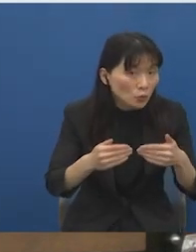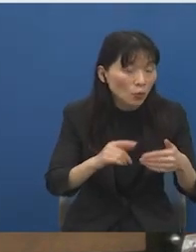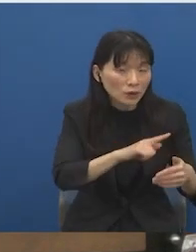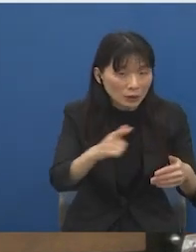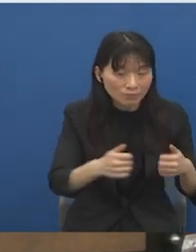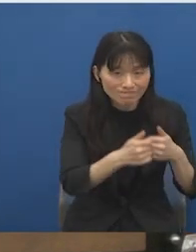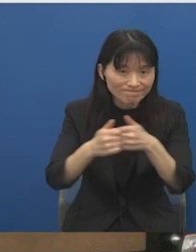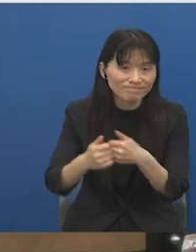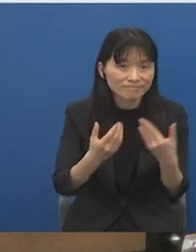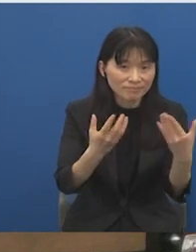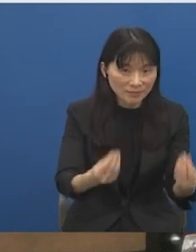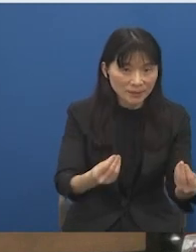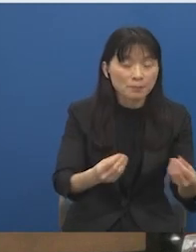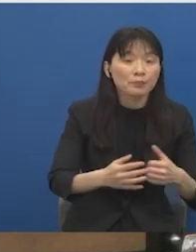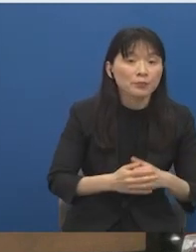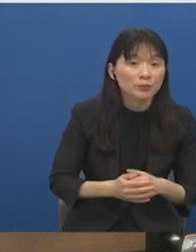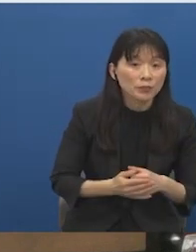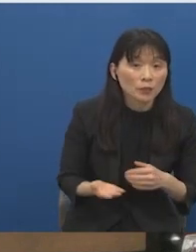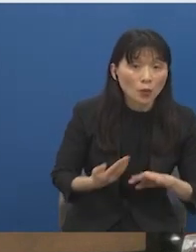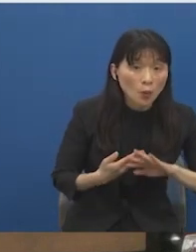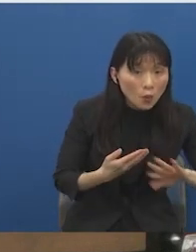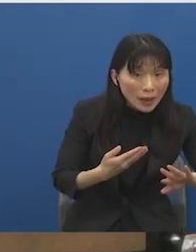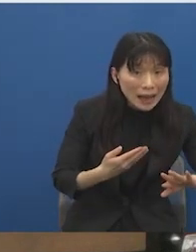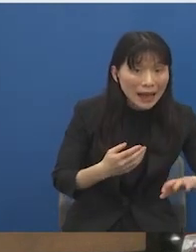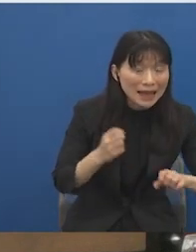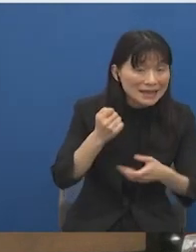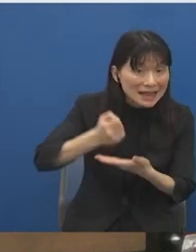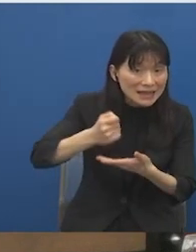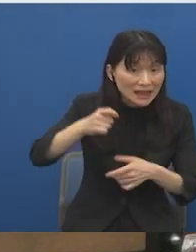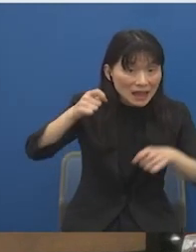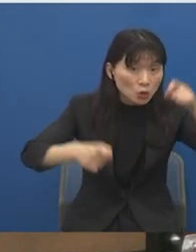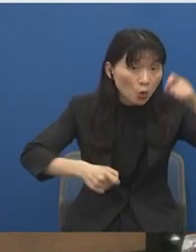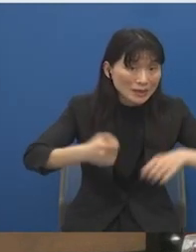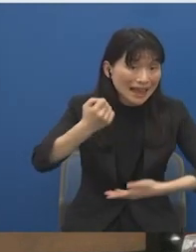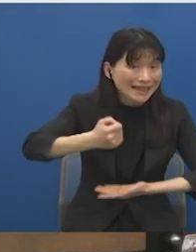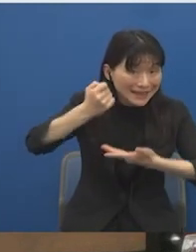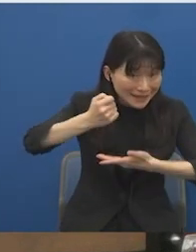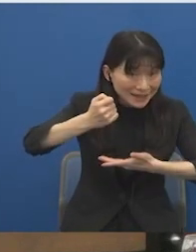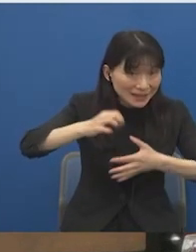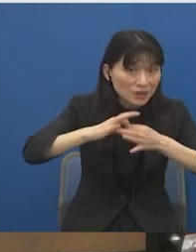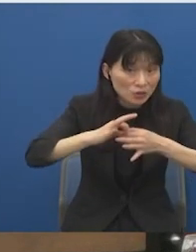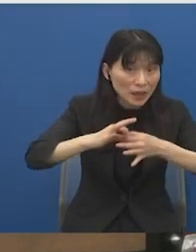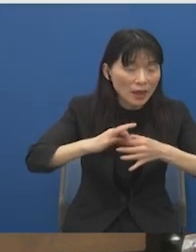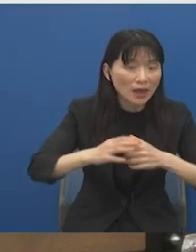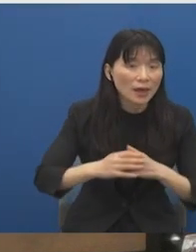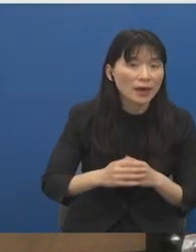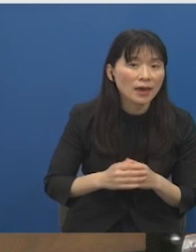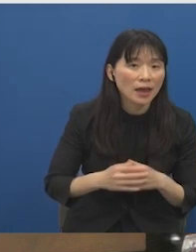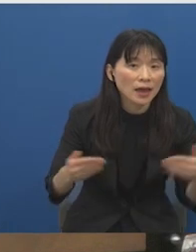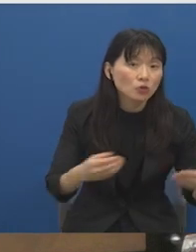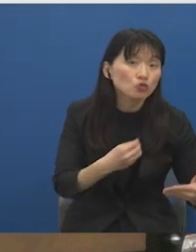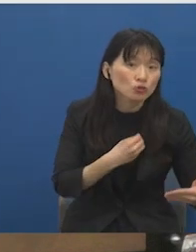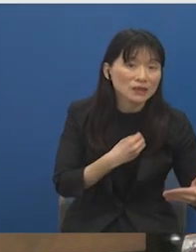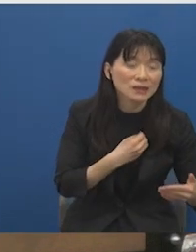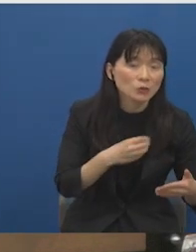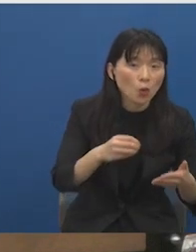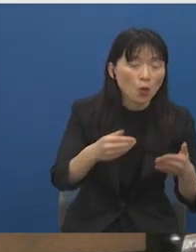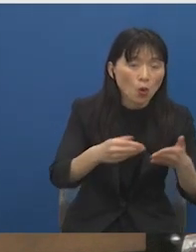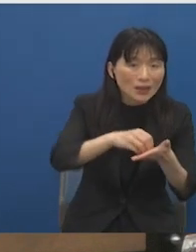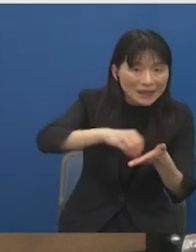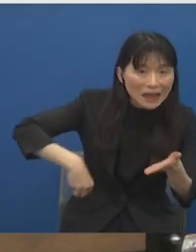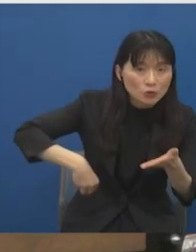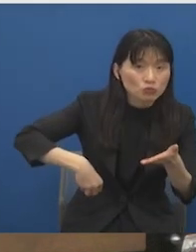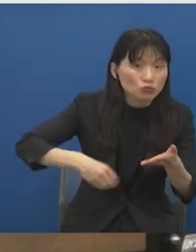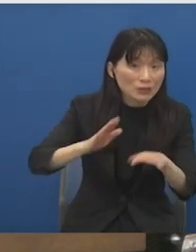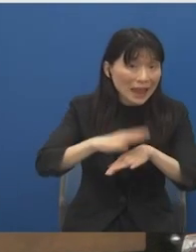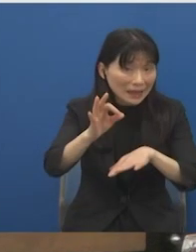見がありました。そのほか財政調整基金への積み立てに関して、職員退職手当の減額